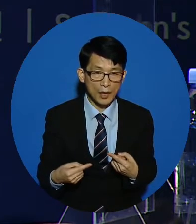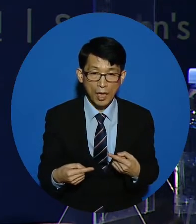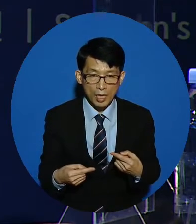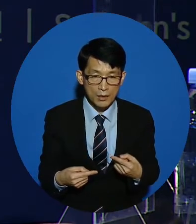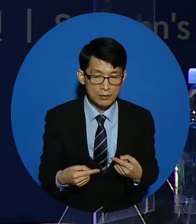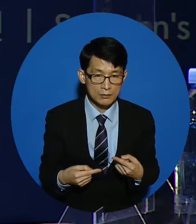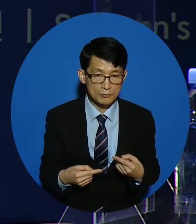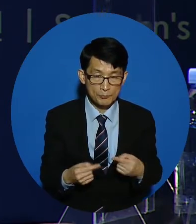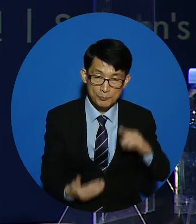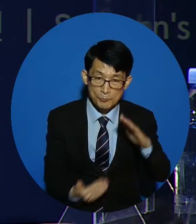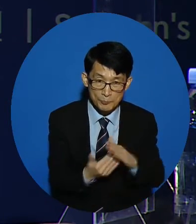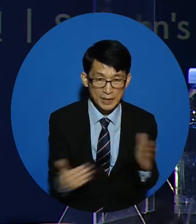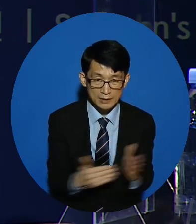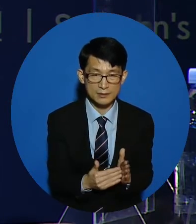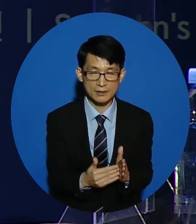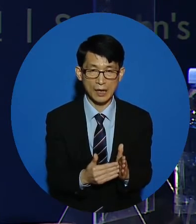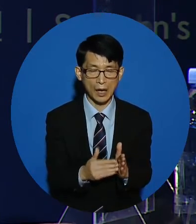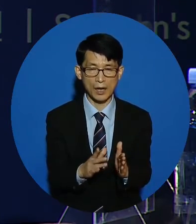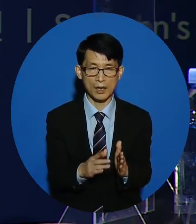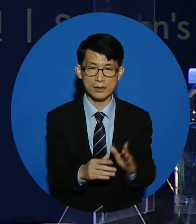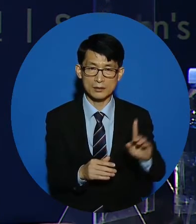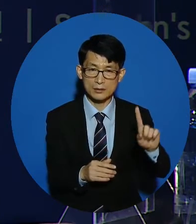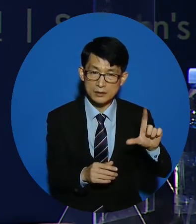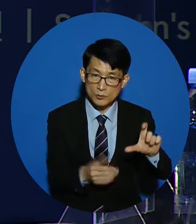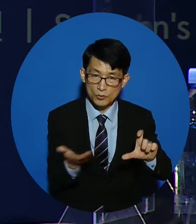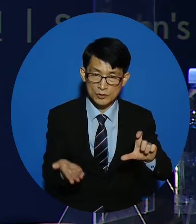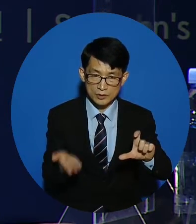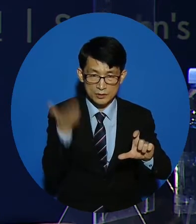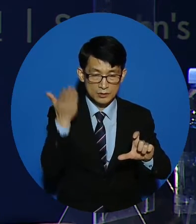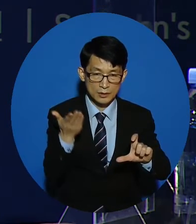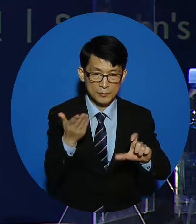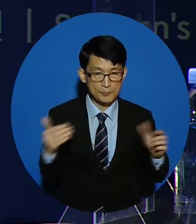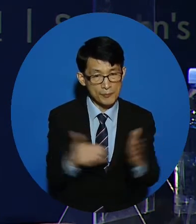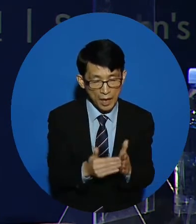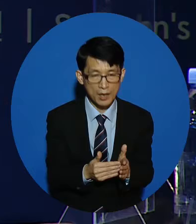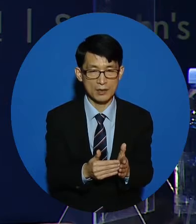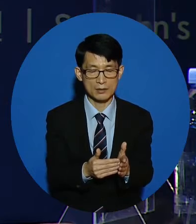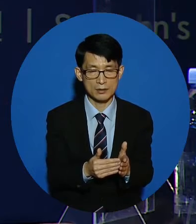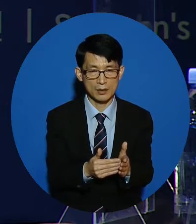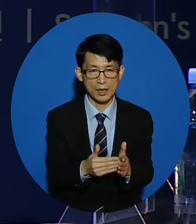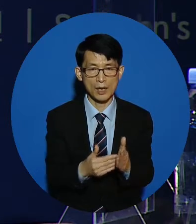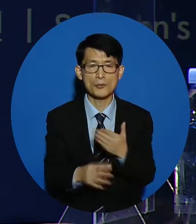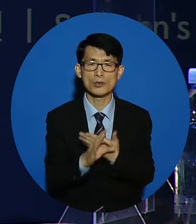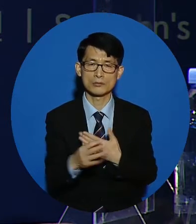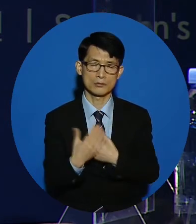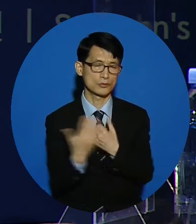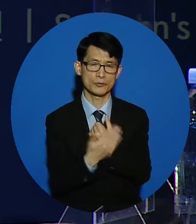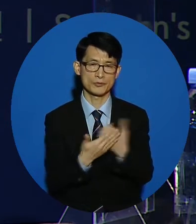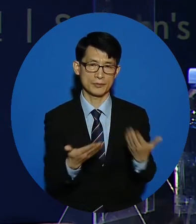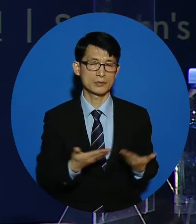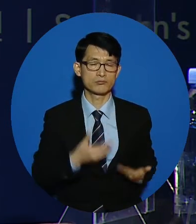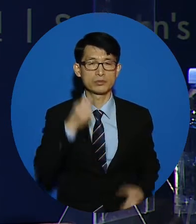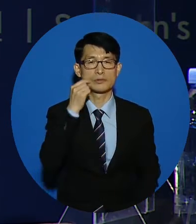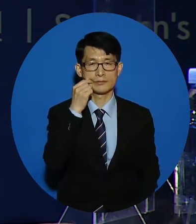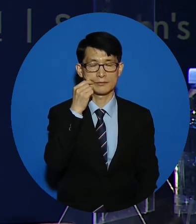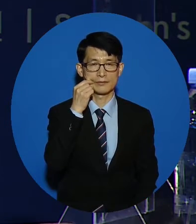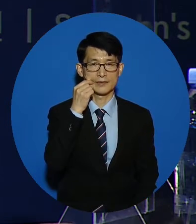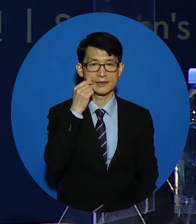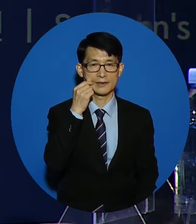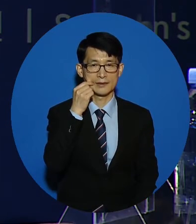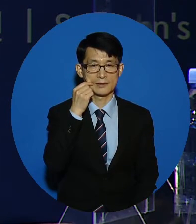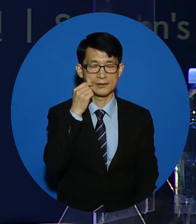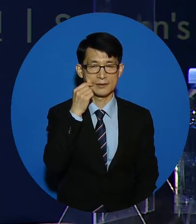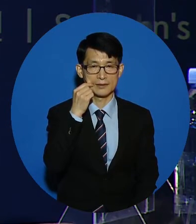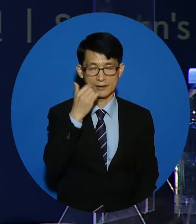정말 뭐 아무런 제공을 받을 수 없는 이런 경우도 있습니다. 그래서